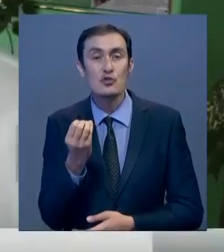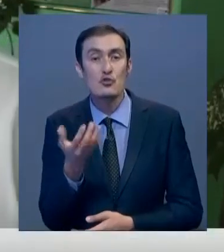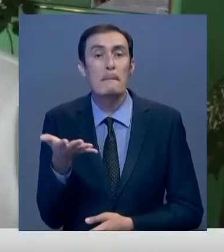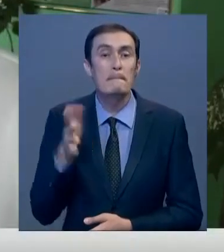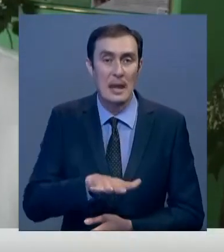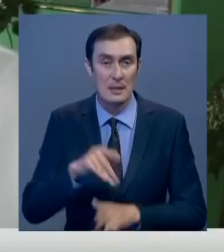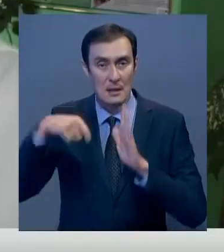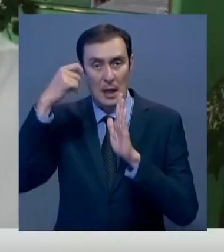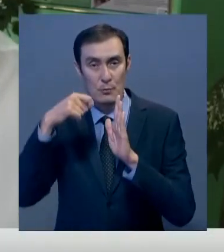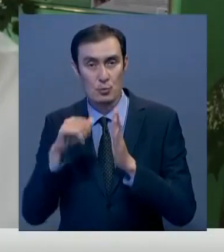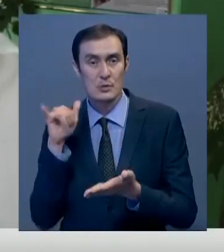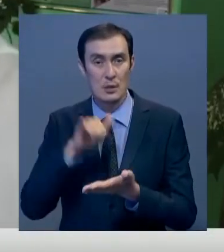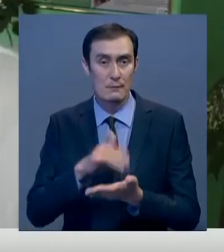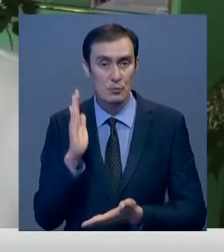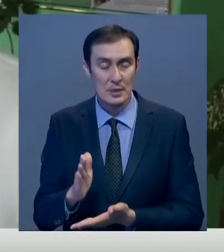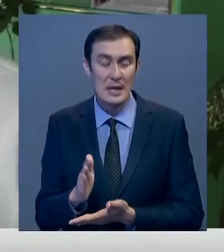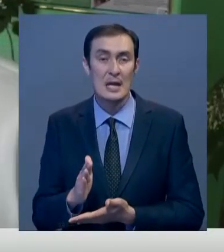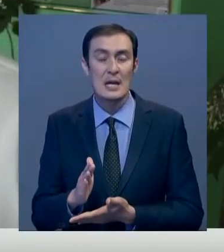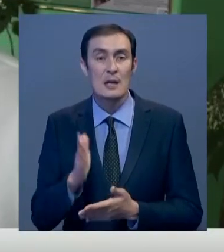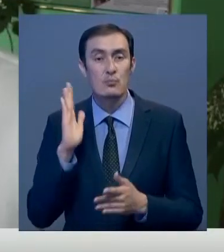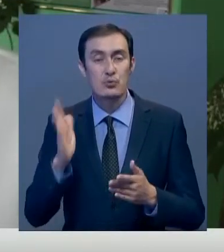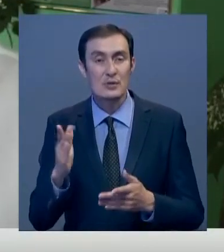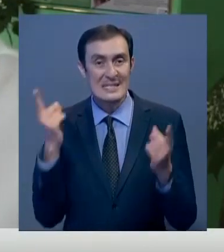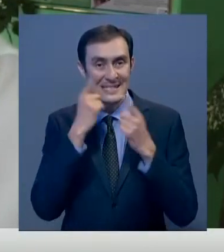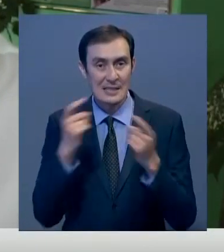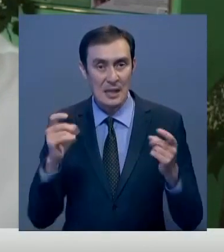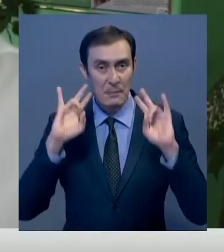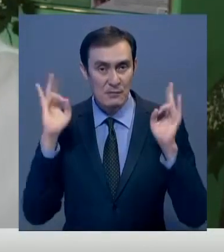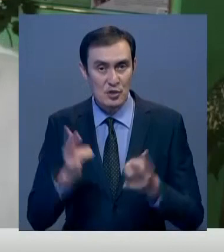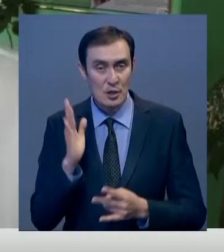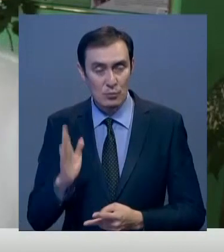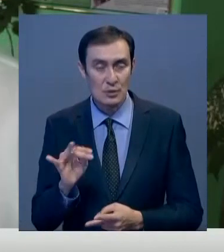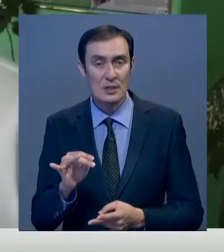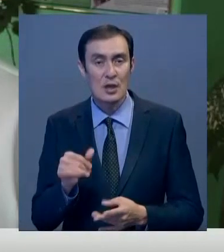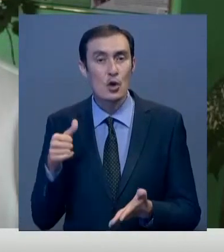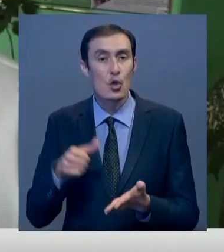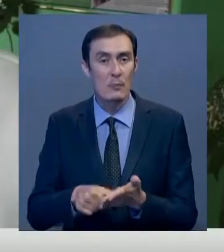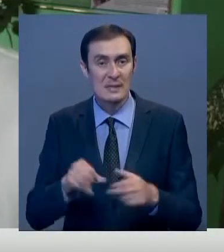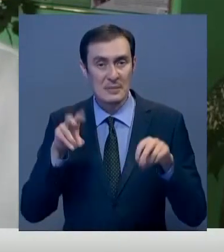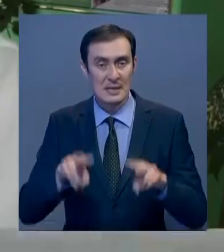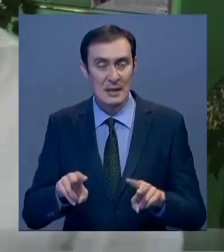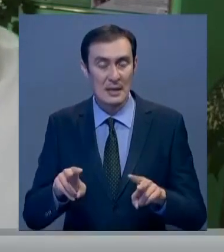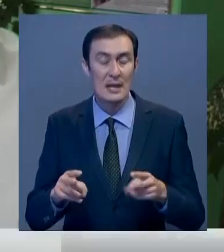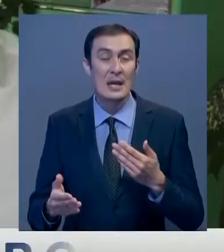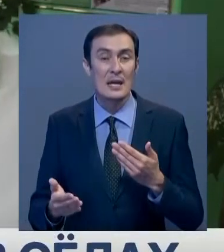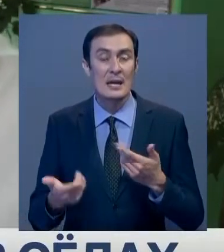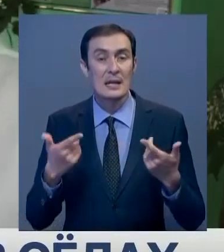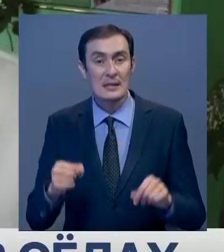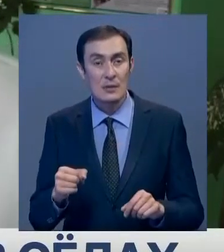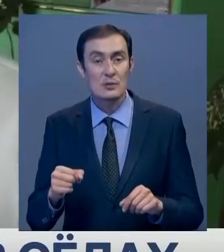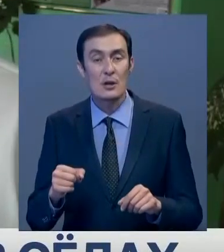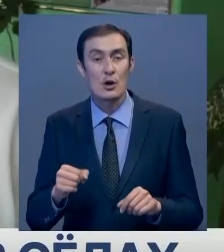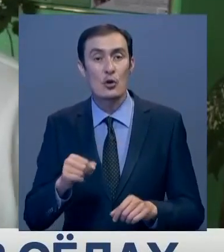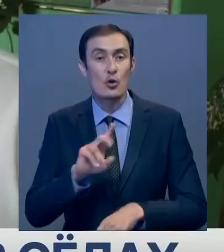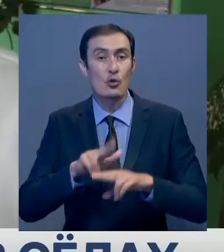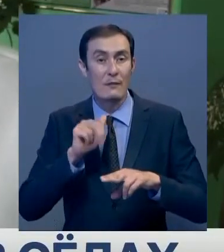еще 5 камер, сигнал оповещения и тревожную кнопку, где районная